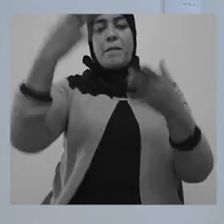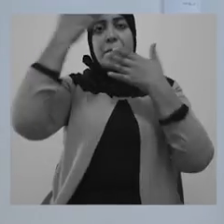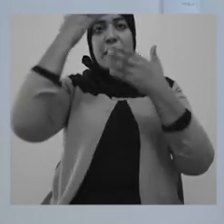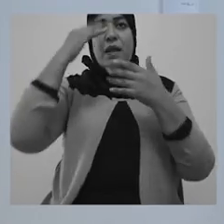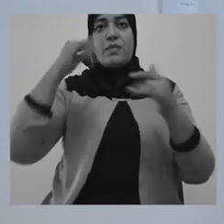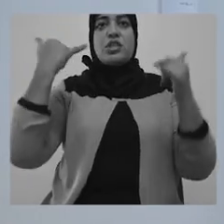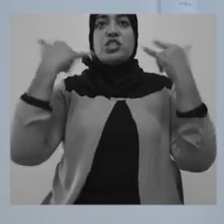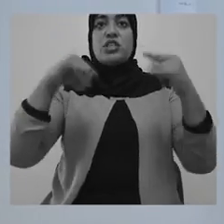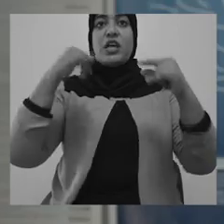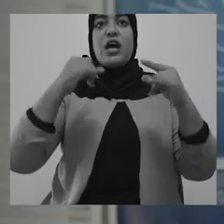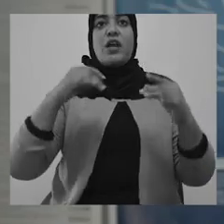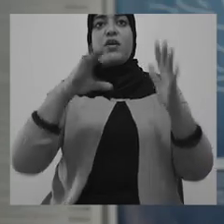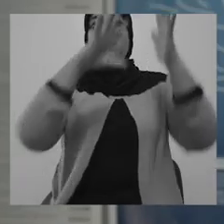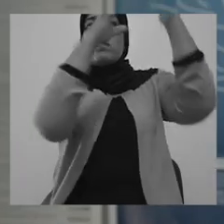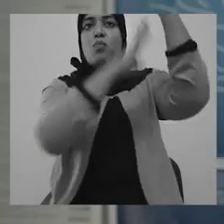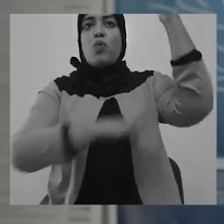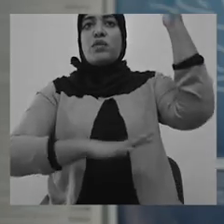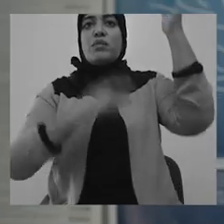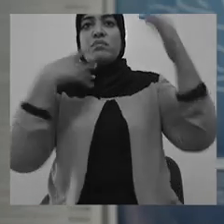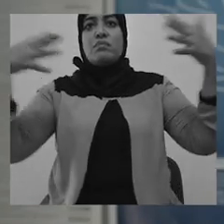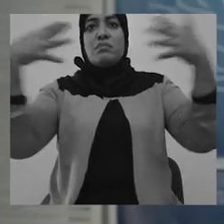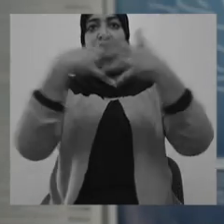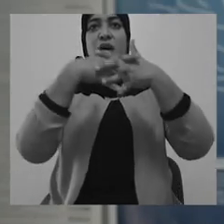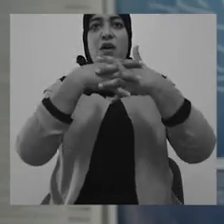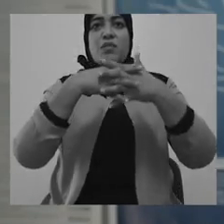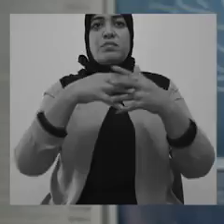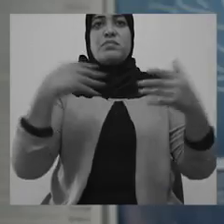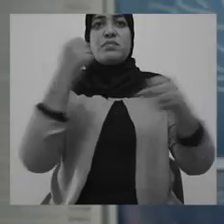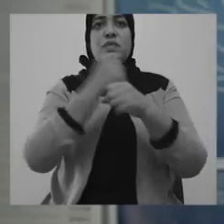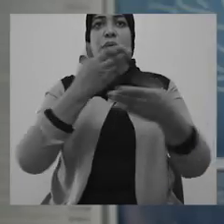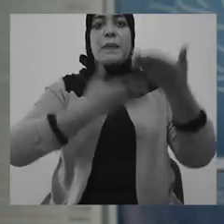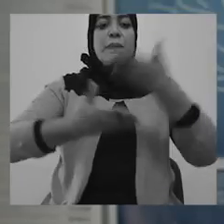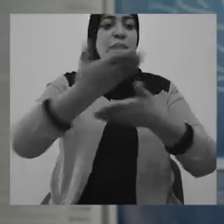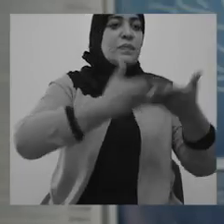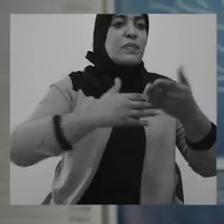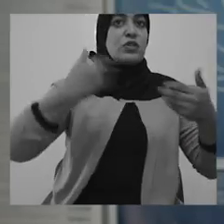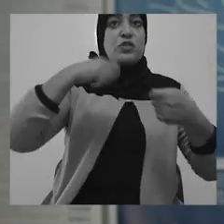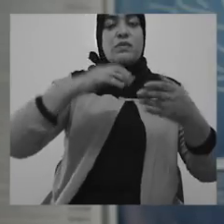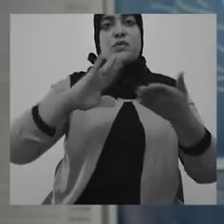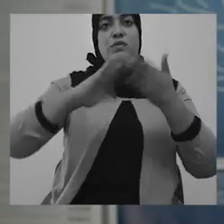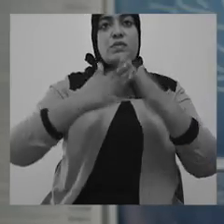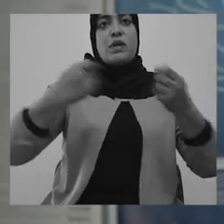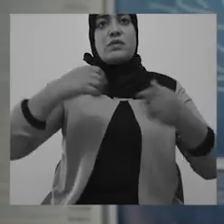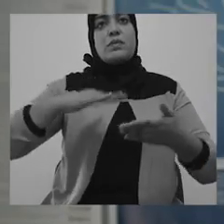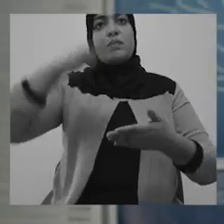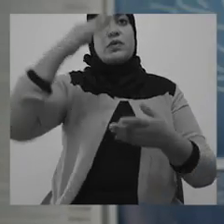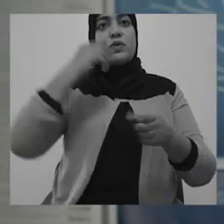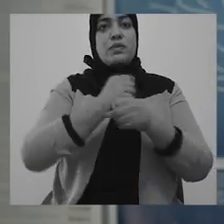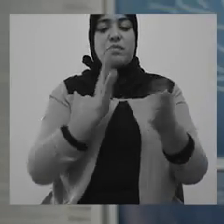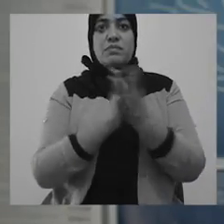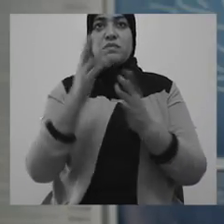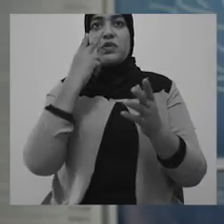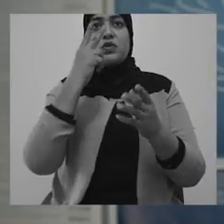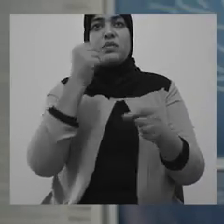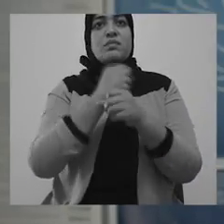Mauritanie. Vise à faire une analyse du mouvement du handicap dans ces pays et à élaborer une cartographie qui permette d'avoir